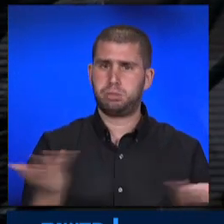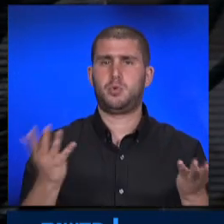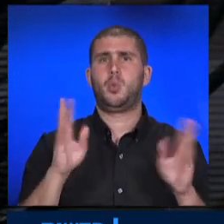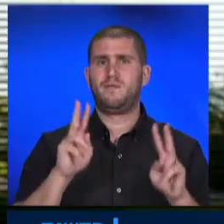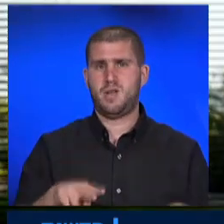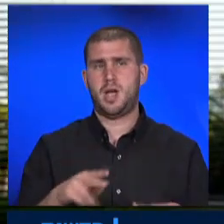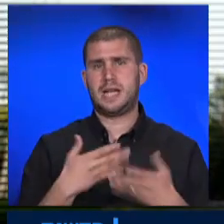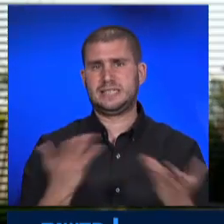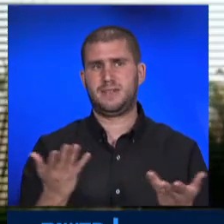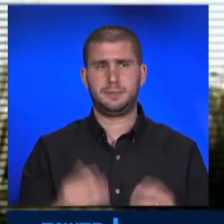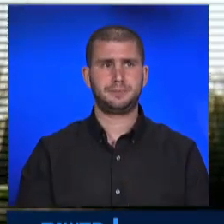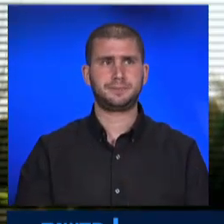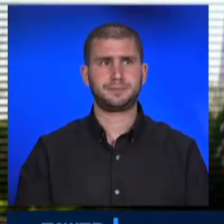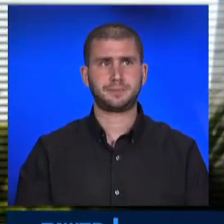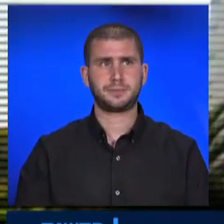פנדורה.